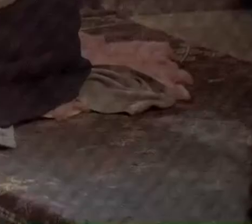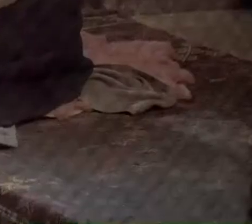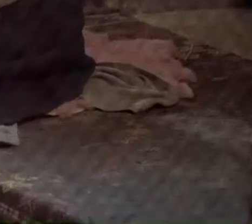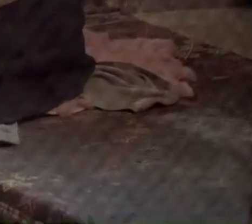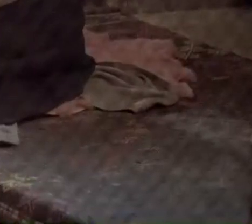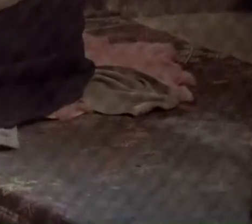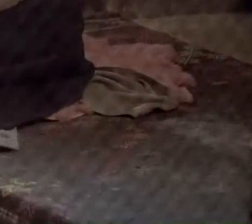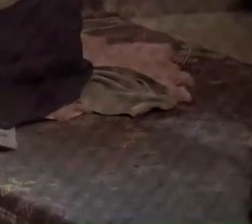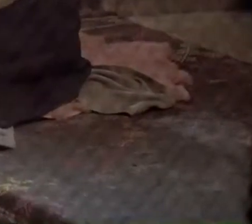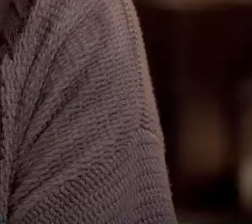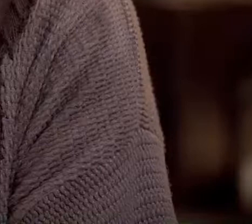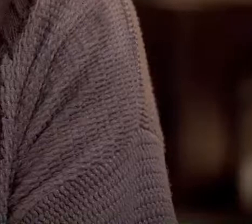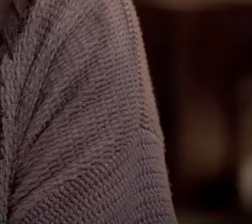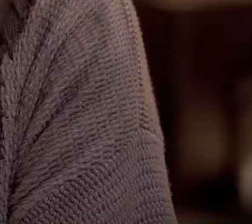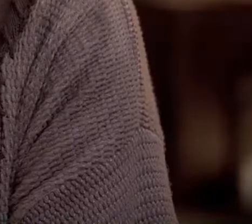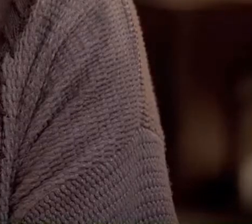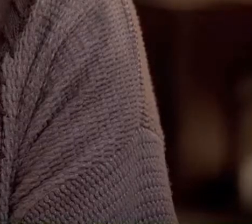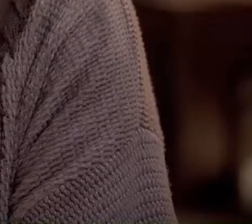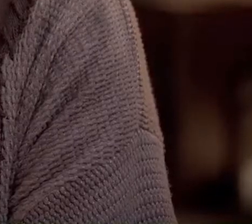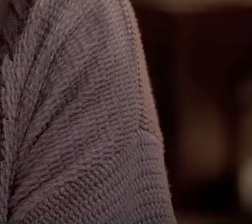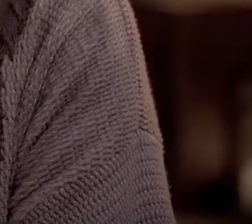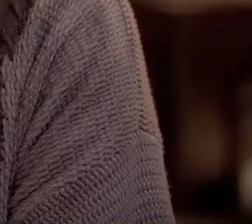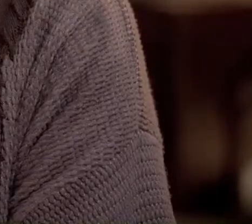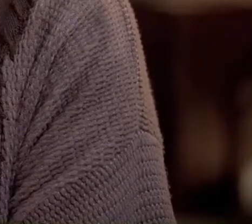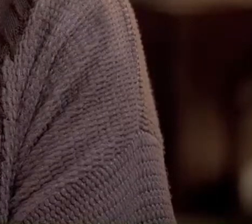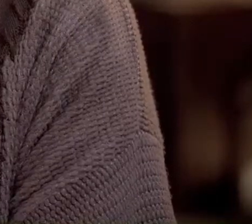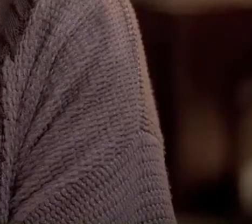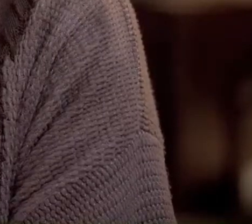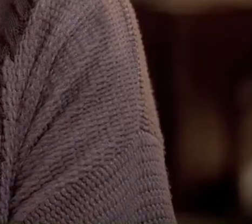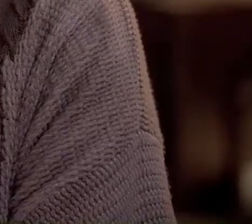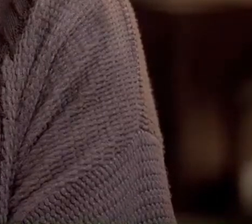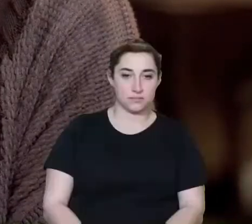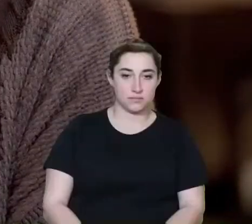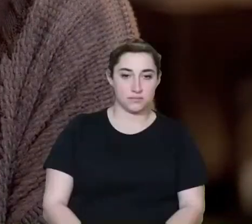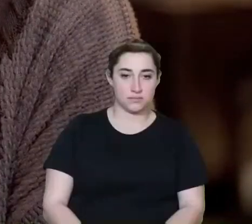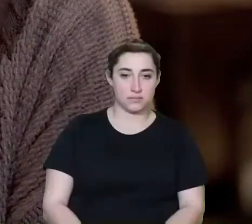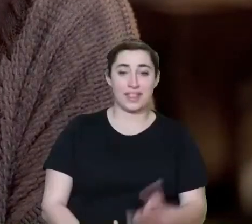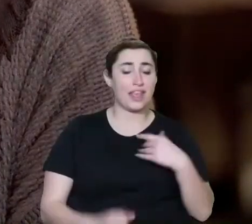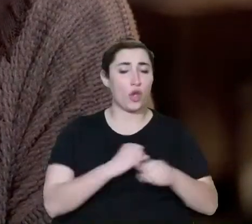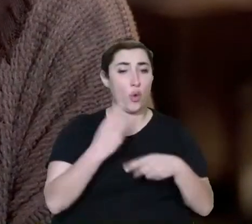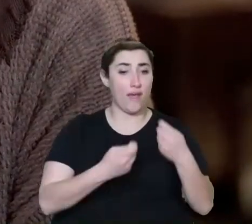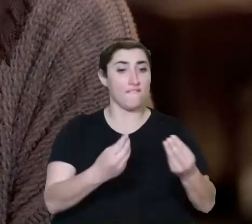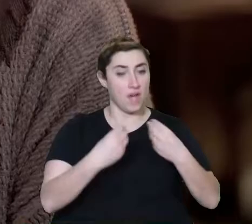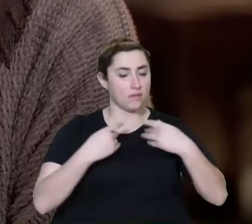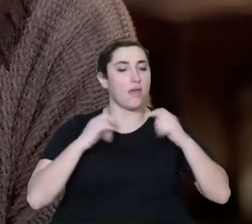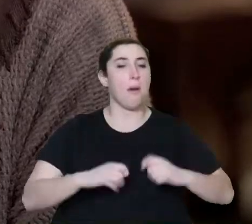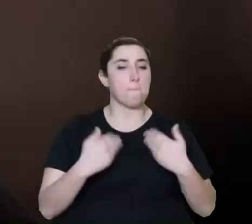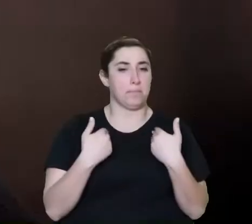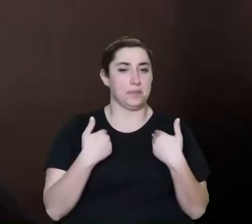donuklaştı. Yunus yüzünde tebessümü bozmadan kırgın bakışlarını şeyhe sabitledi. Ne vazife verdiyseniz